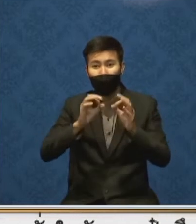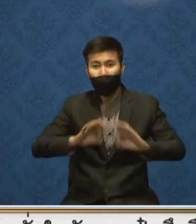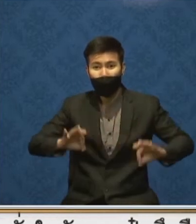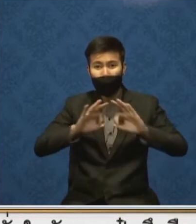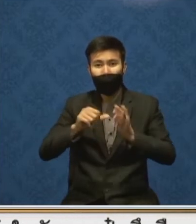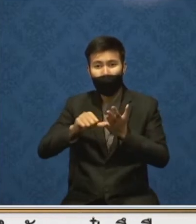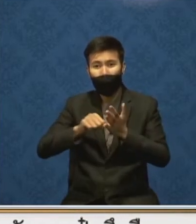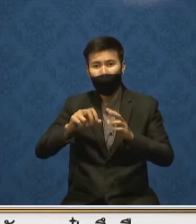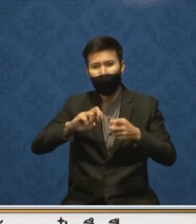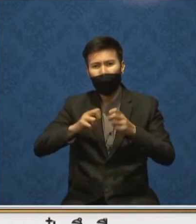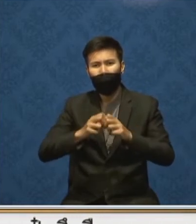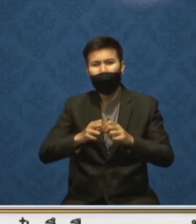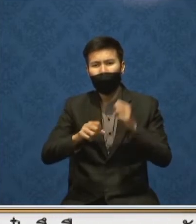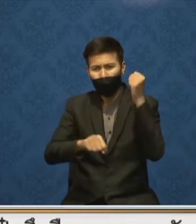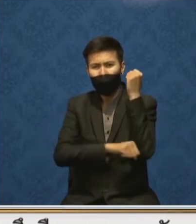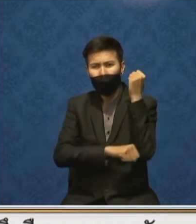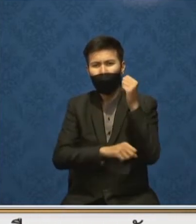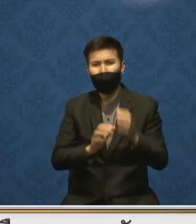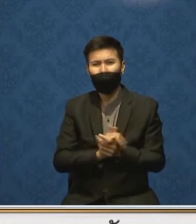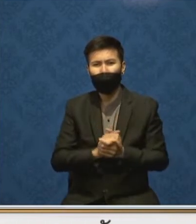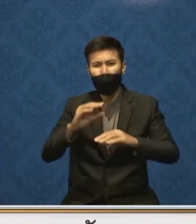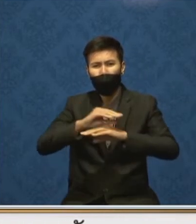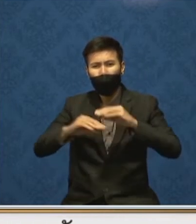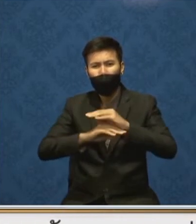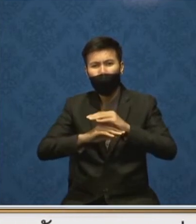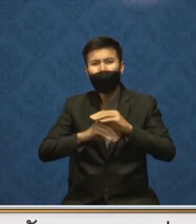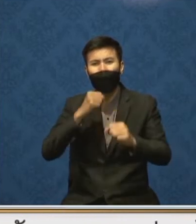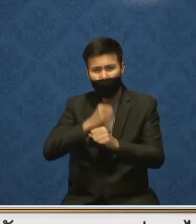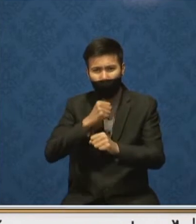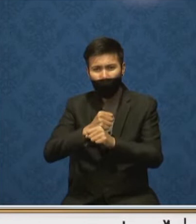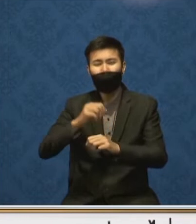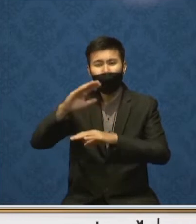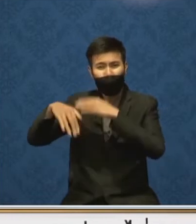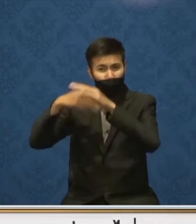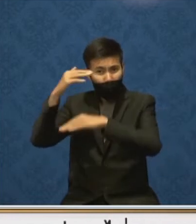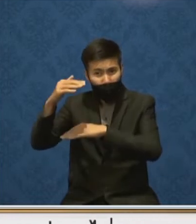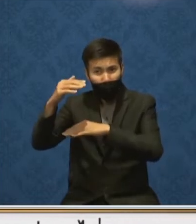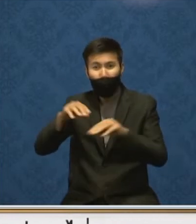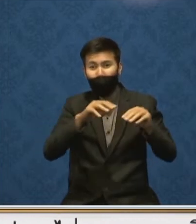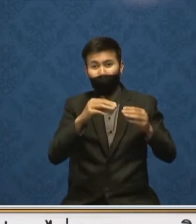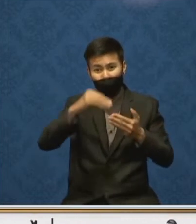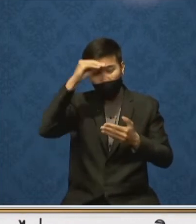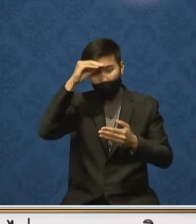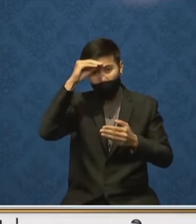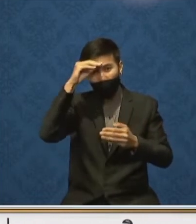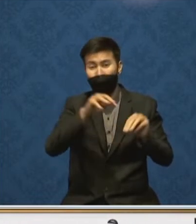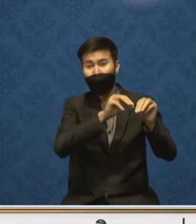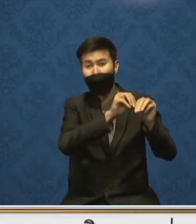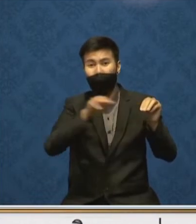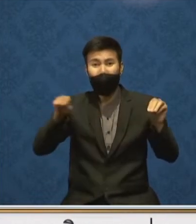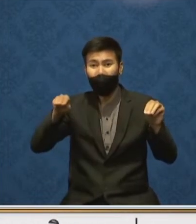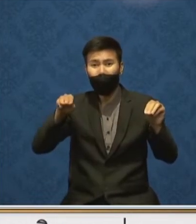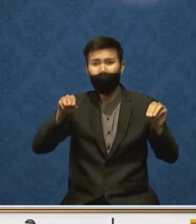OS Magic Build.